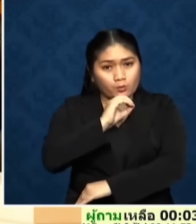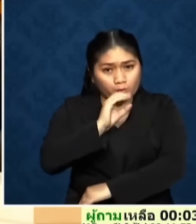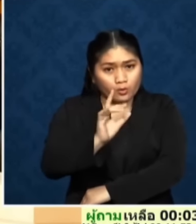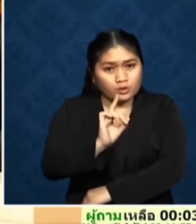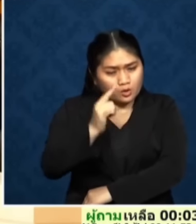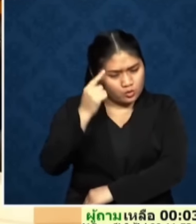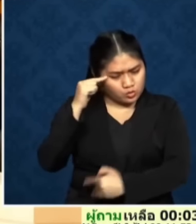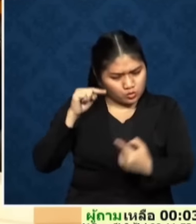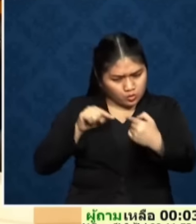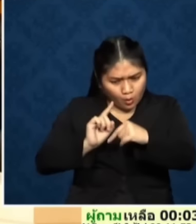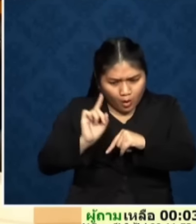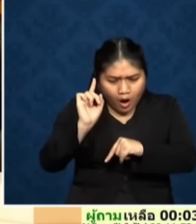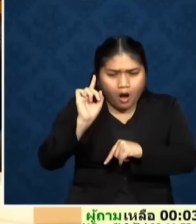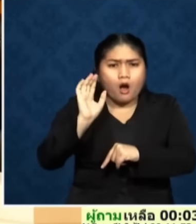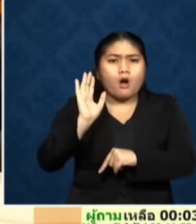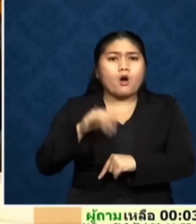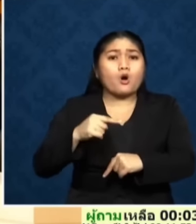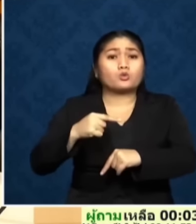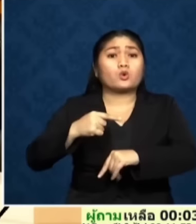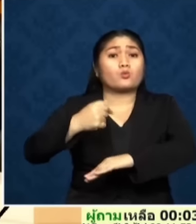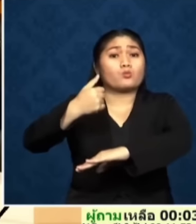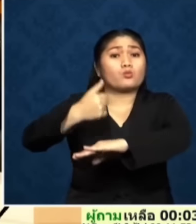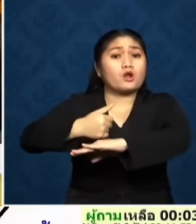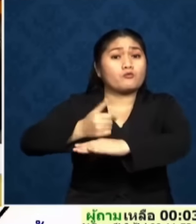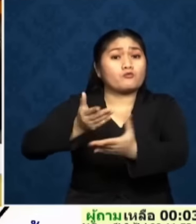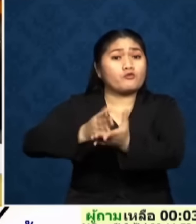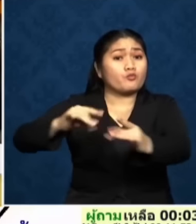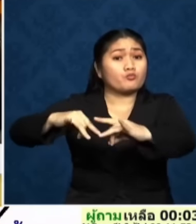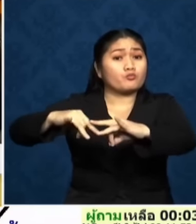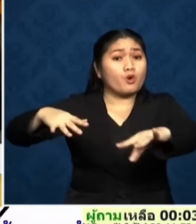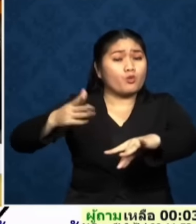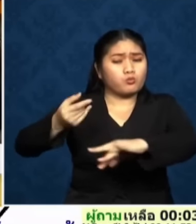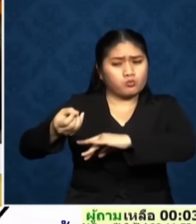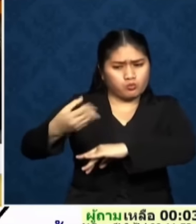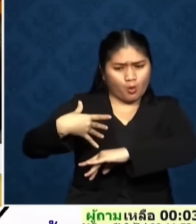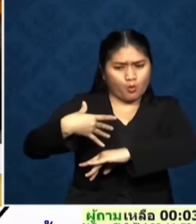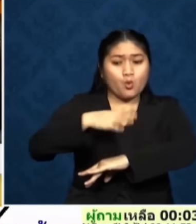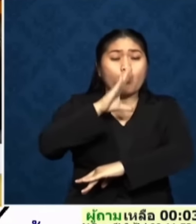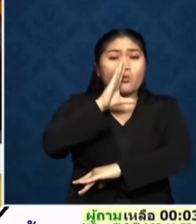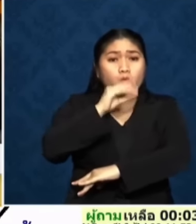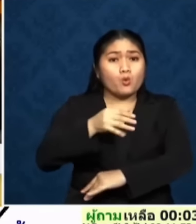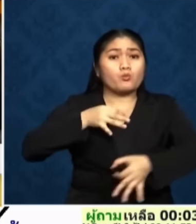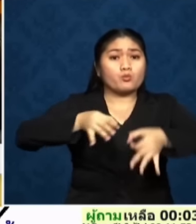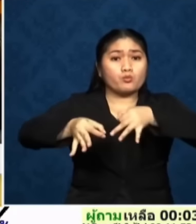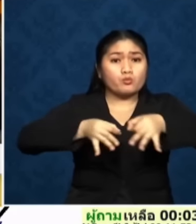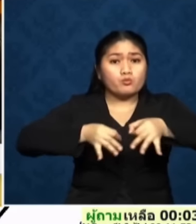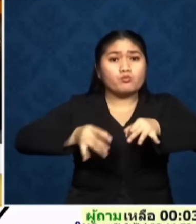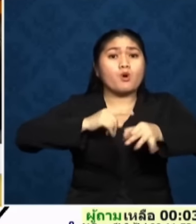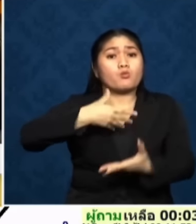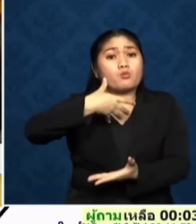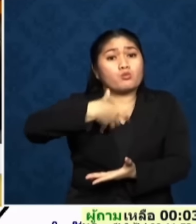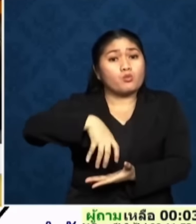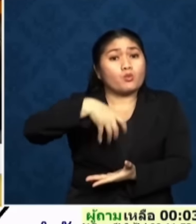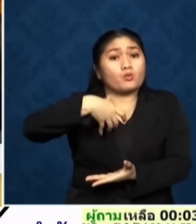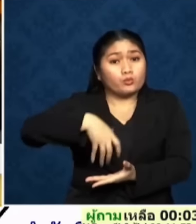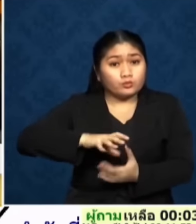เด็นที่ท่านผู้นำฝ่ายค้านได้พูดและอภิปรายเล่าสู่กันฟังน